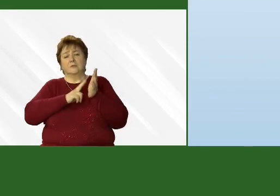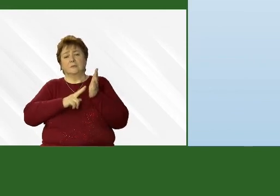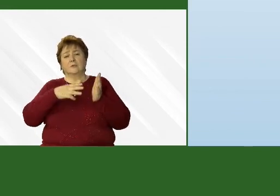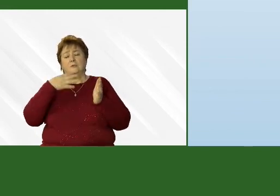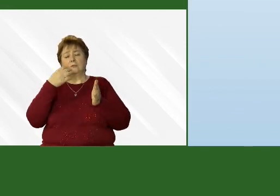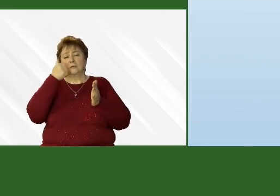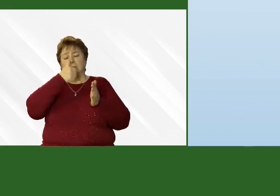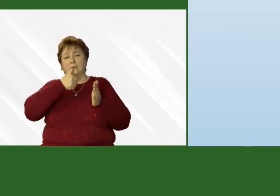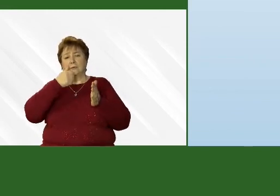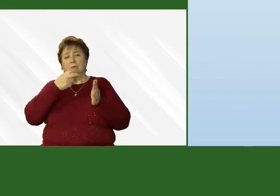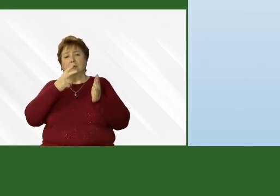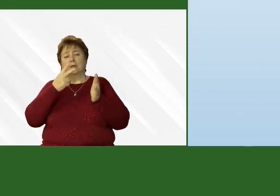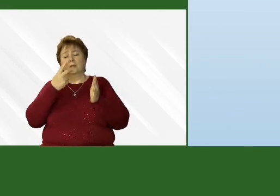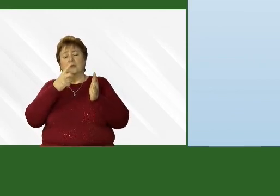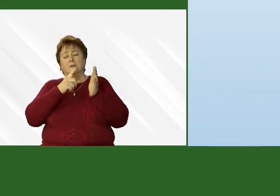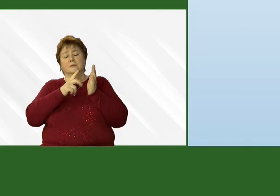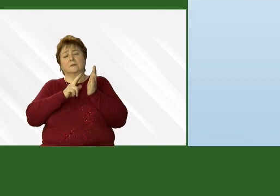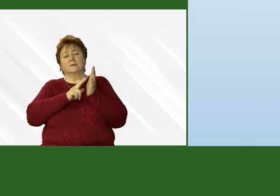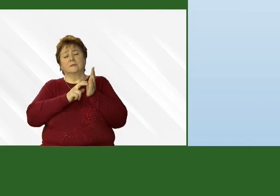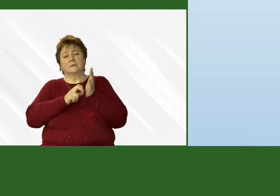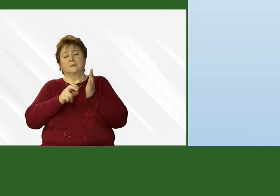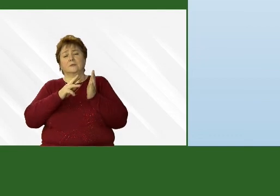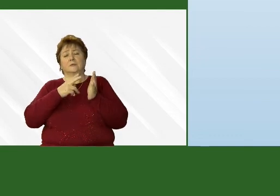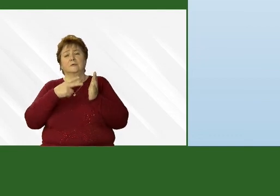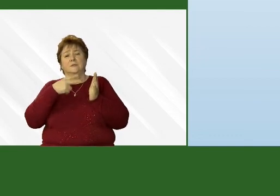году, 1820 году,